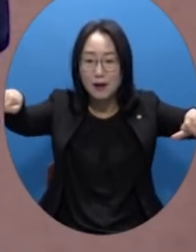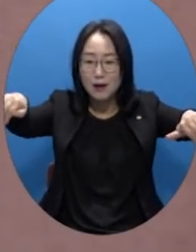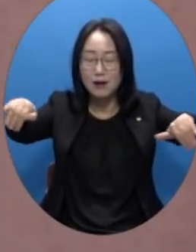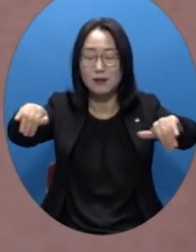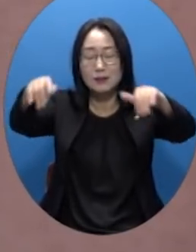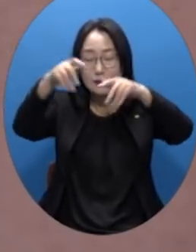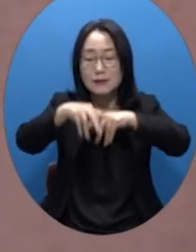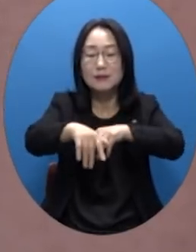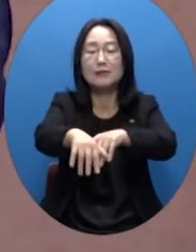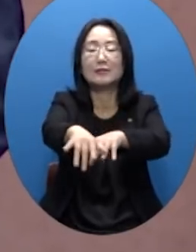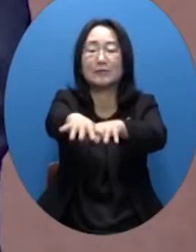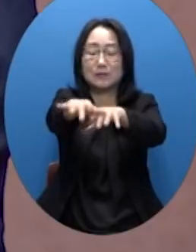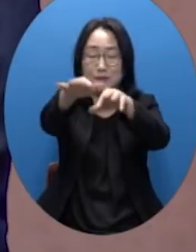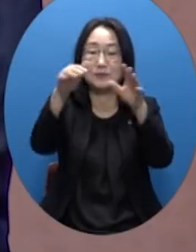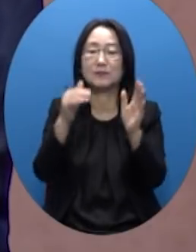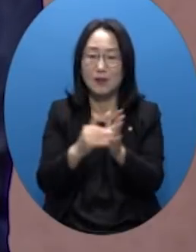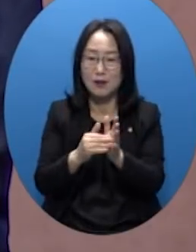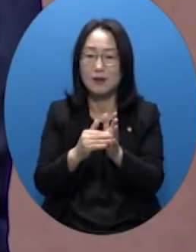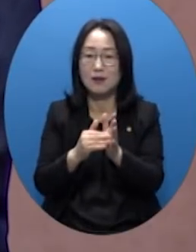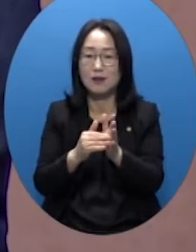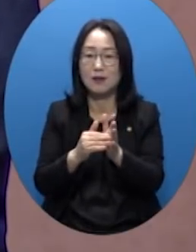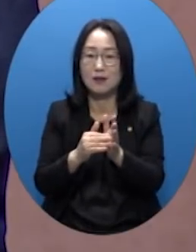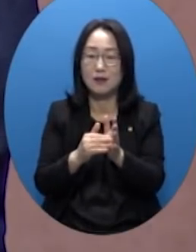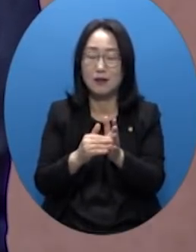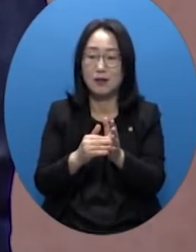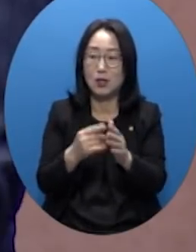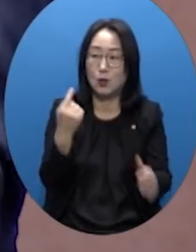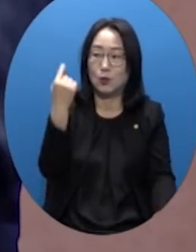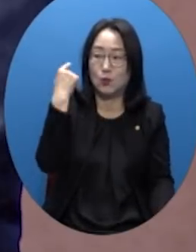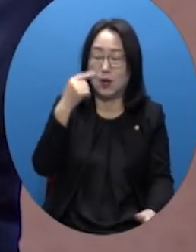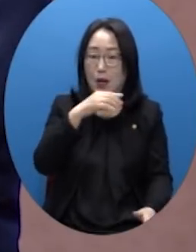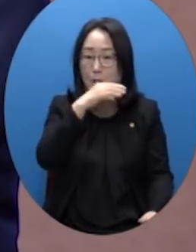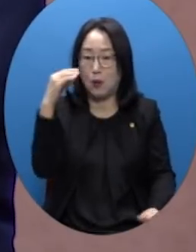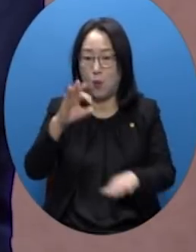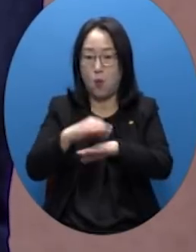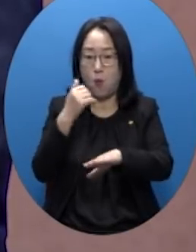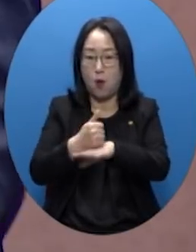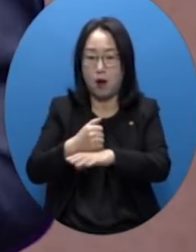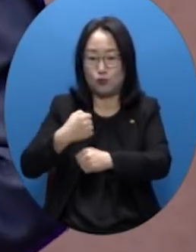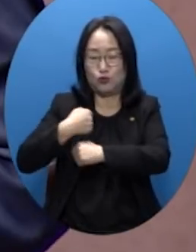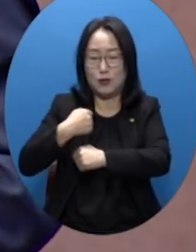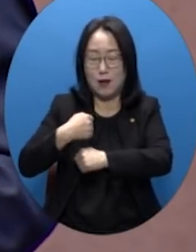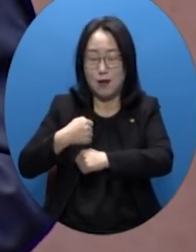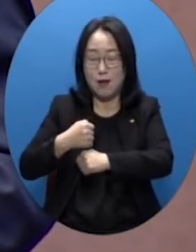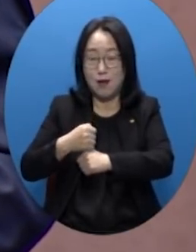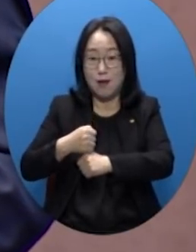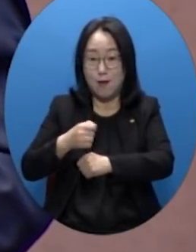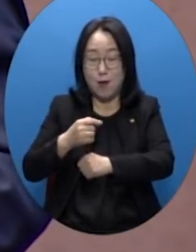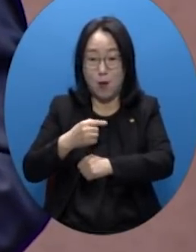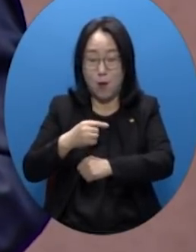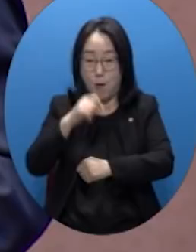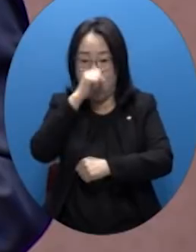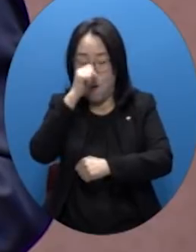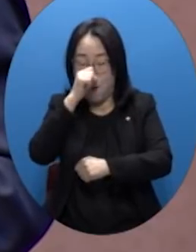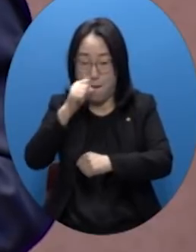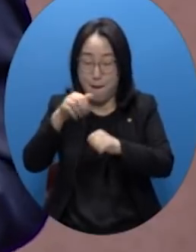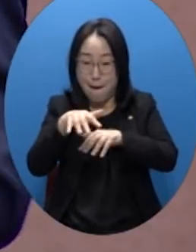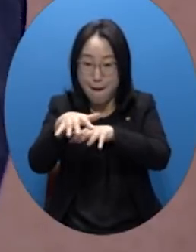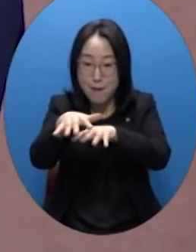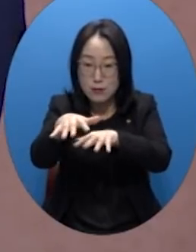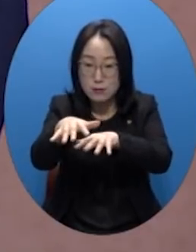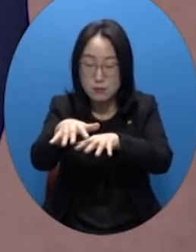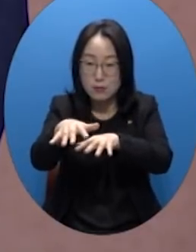대륙처럼 지나가게 하시고 그 뒤를 따라온 바로 그대로 물이 합쳐져서 다 어디서 멜번 밖에